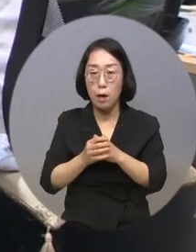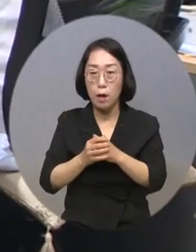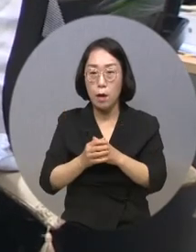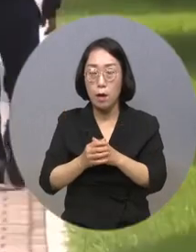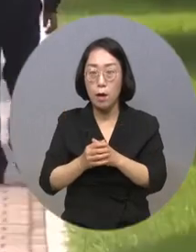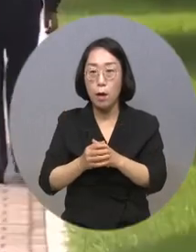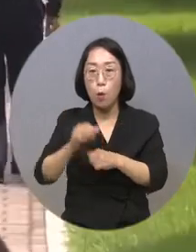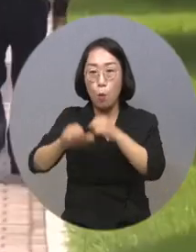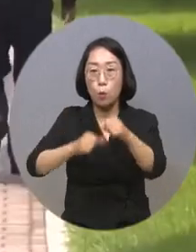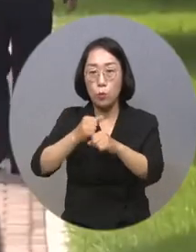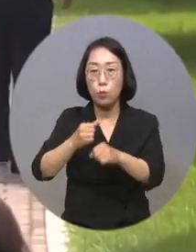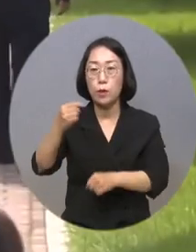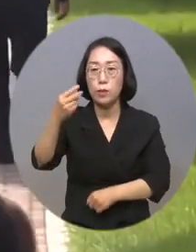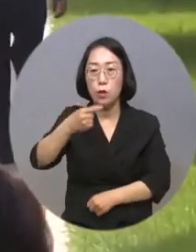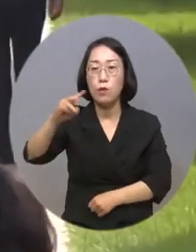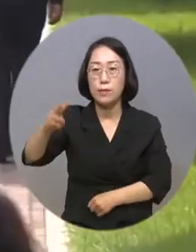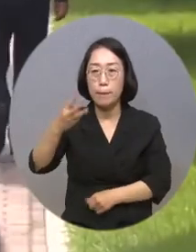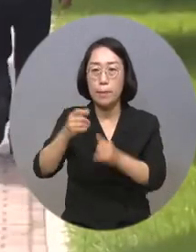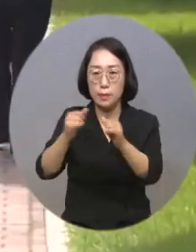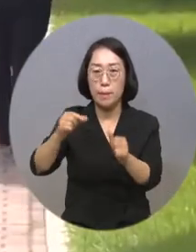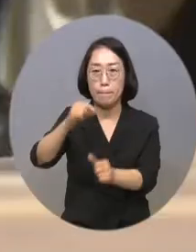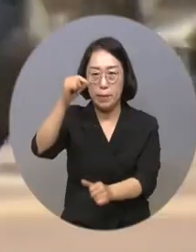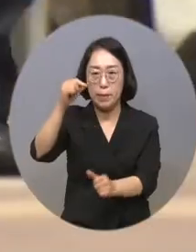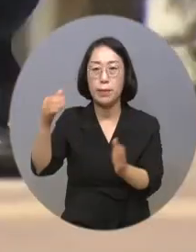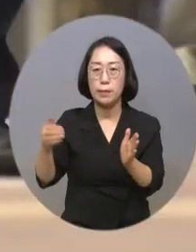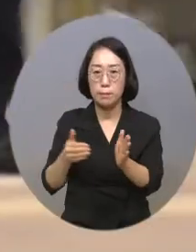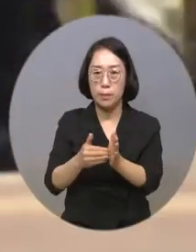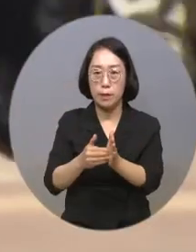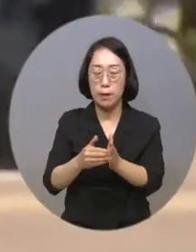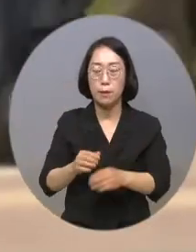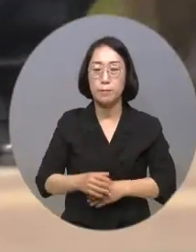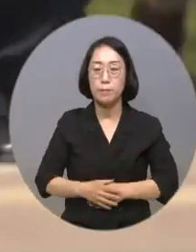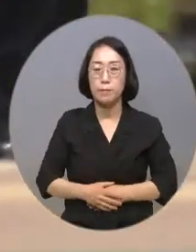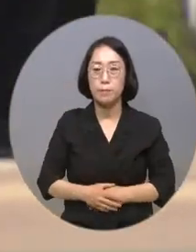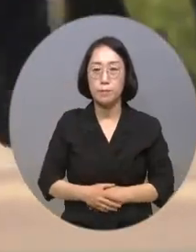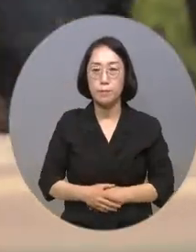차용한 것으로 집계됐습니다 복지 tv 뉴스 d 가 아닙니다